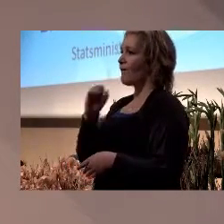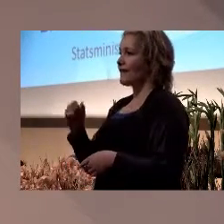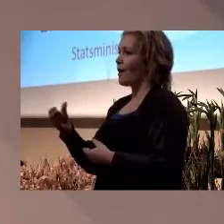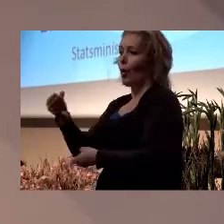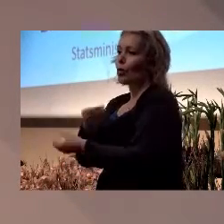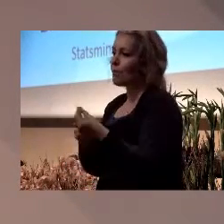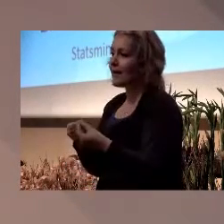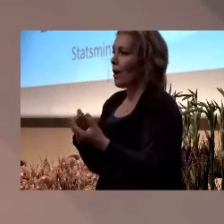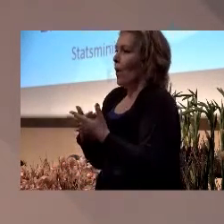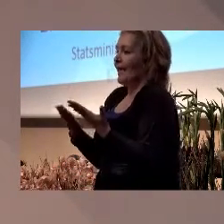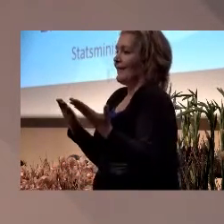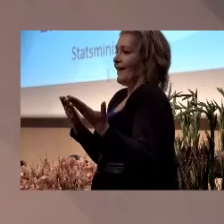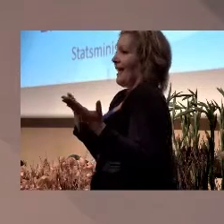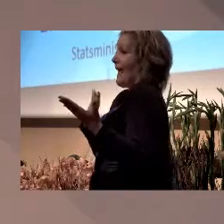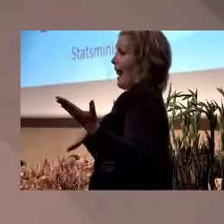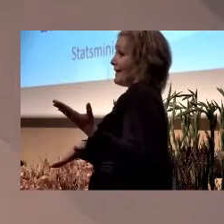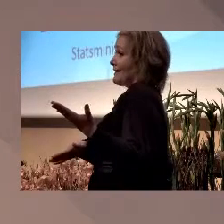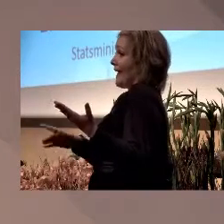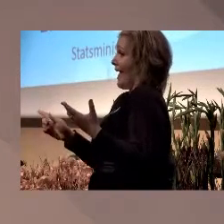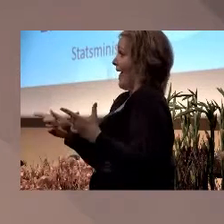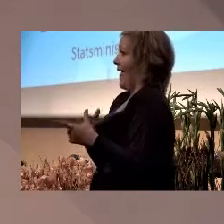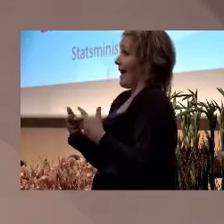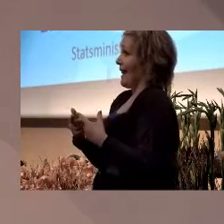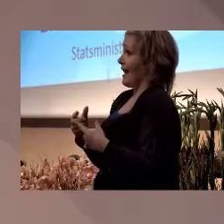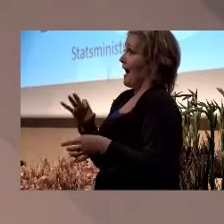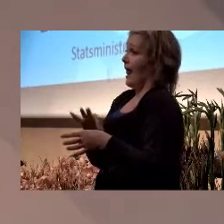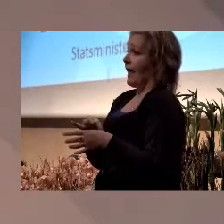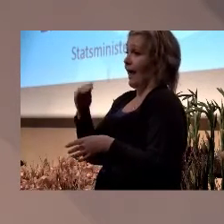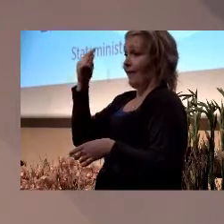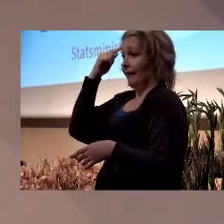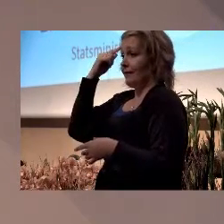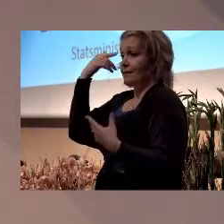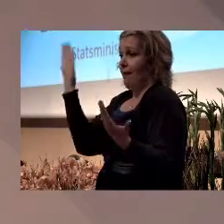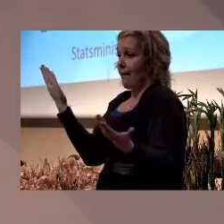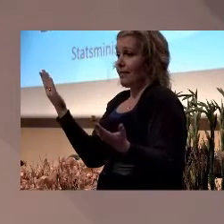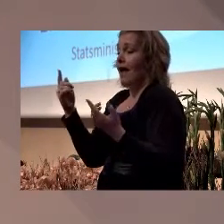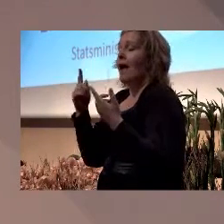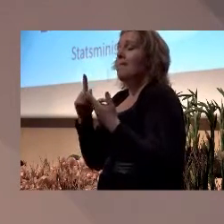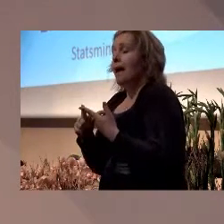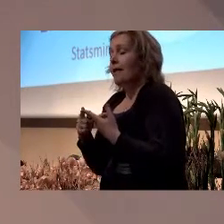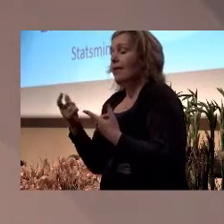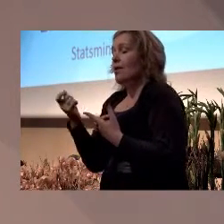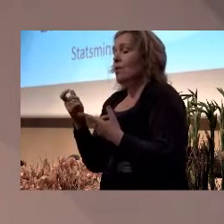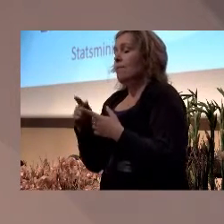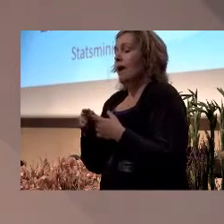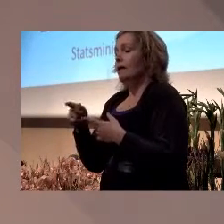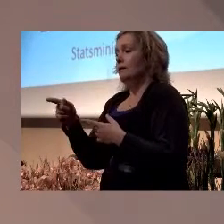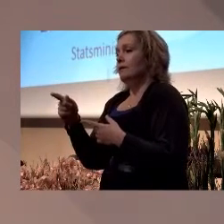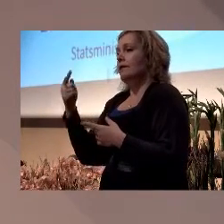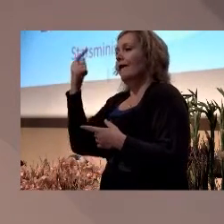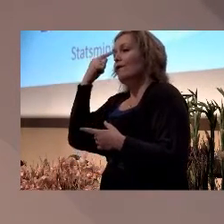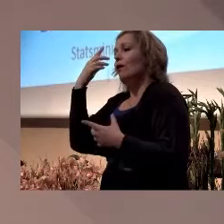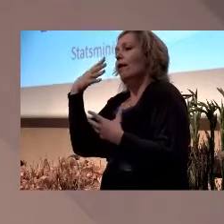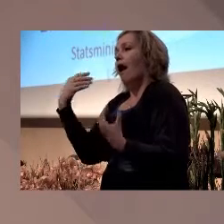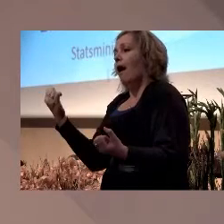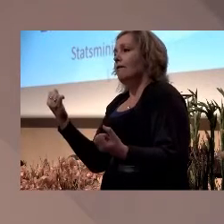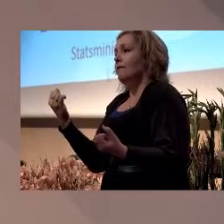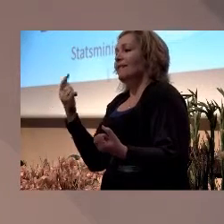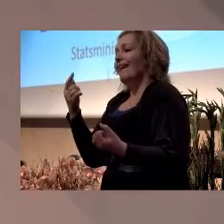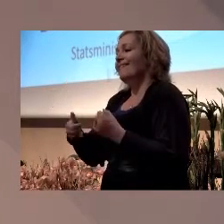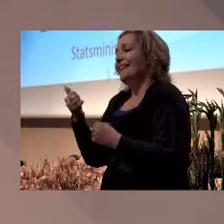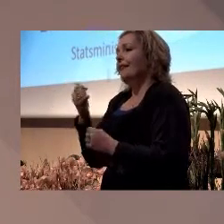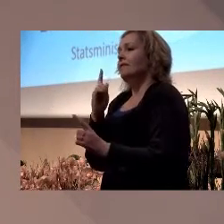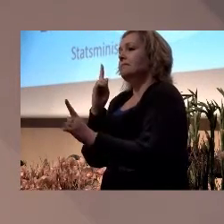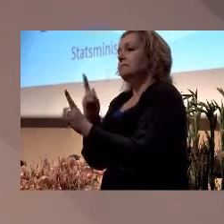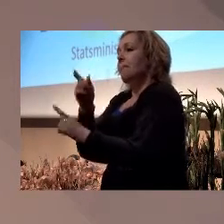i økonomi og ikke i helse eller legevitenskapen. Men det er noe med forståelsen av at det er viktig